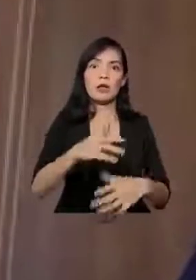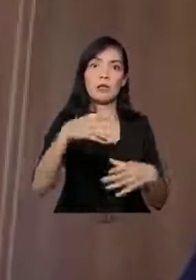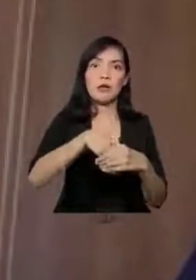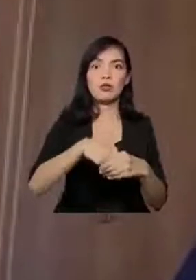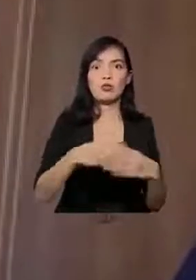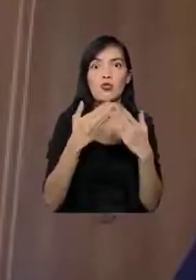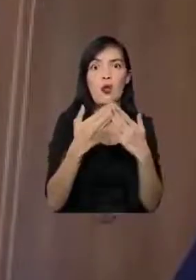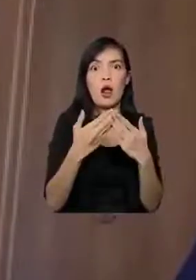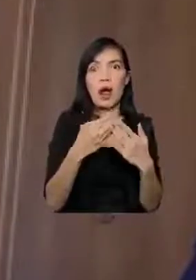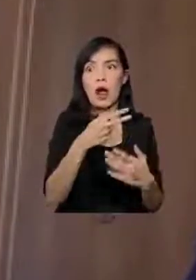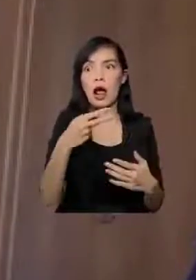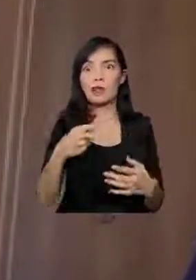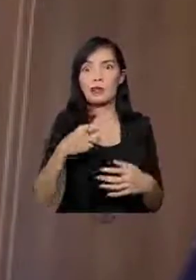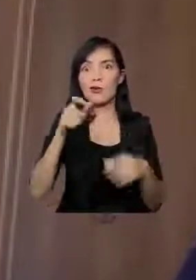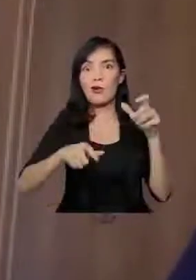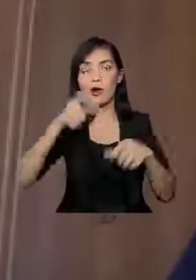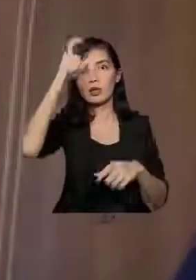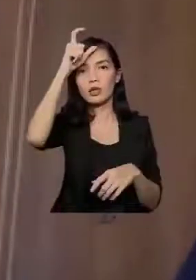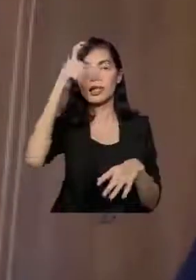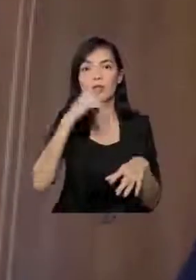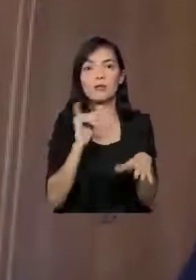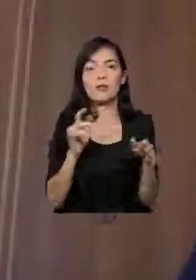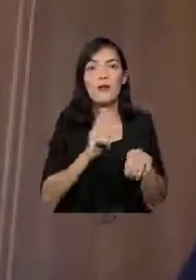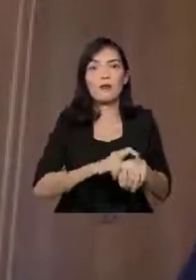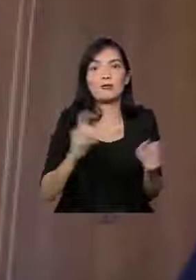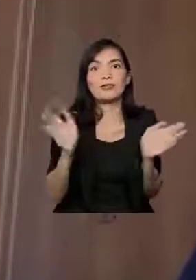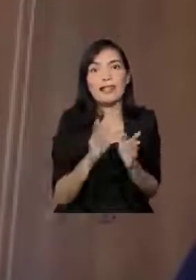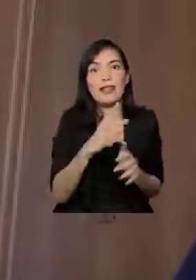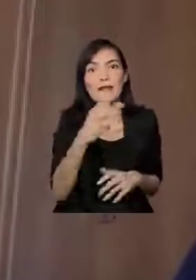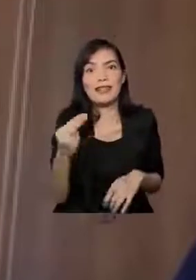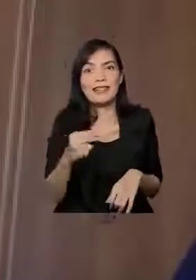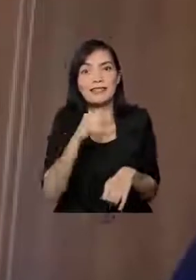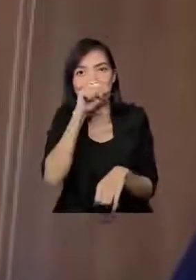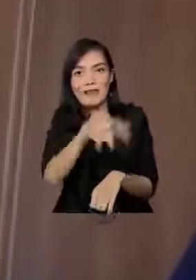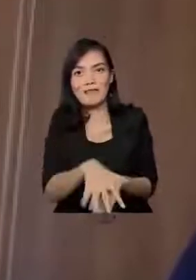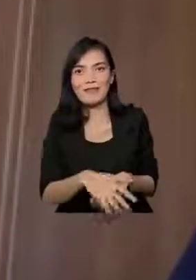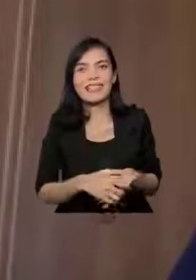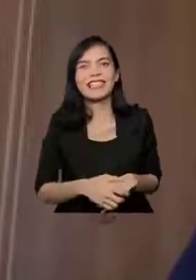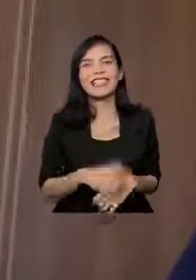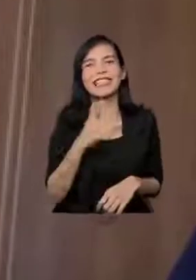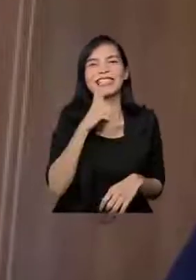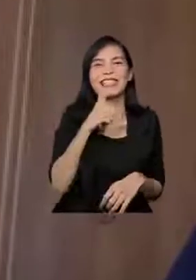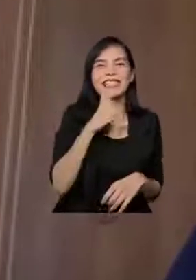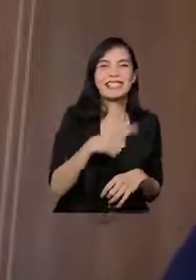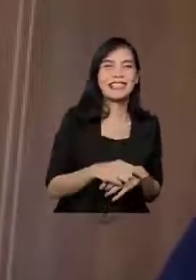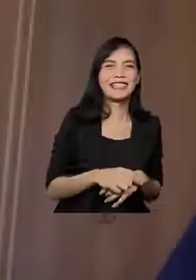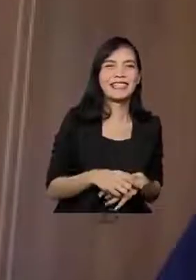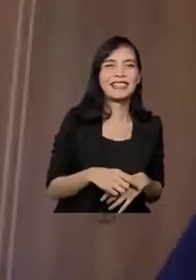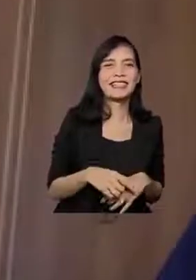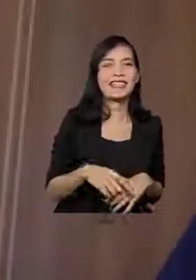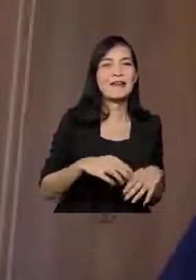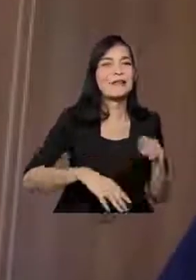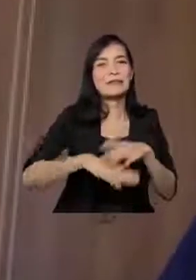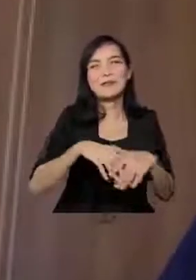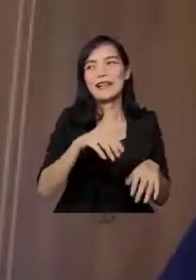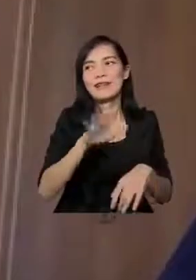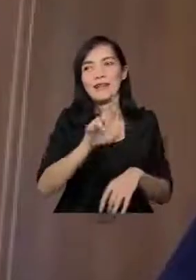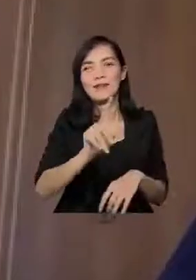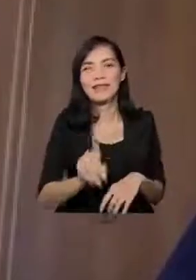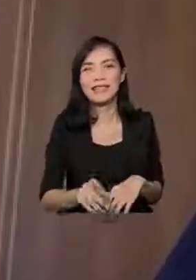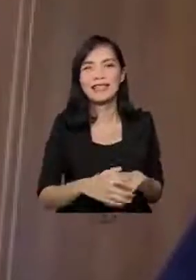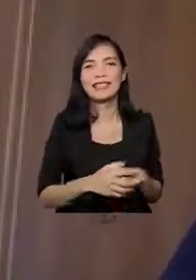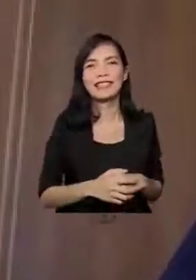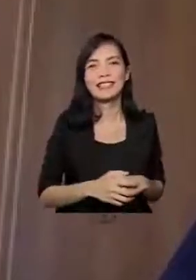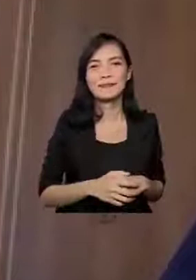doanya jadi orang Turki lebih singkat daripada orang Singapura Mbak hamilnya bebannya Rich singkat maksimal lima menit